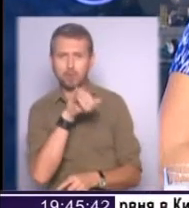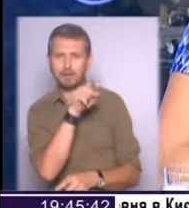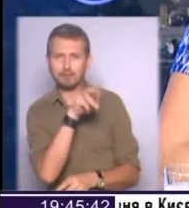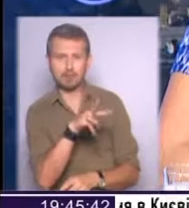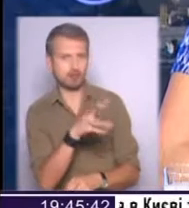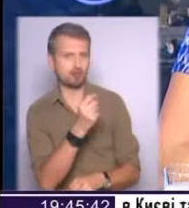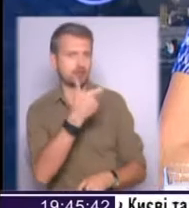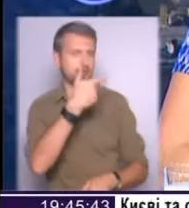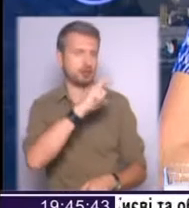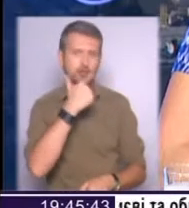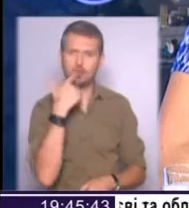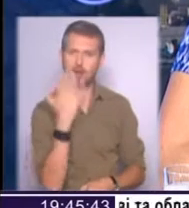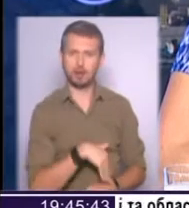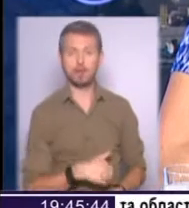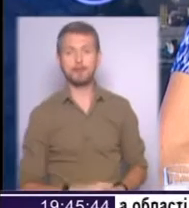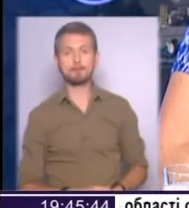місці, так?